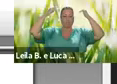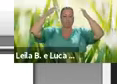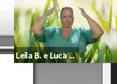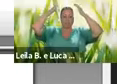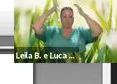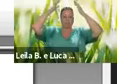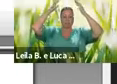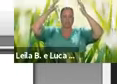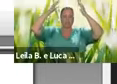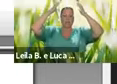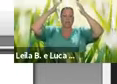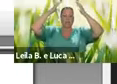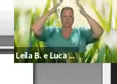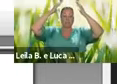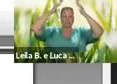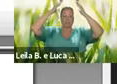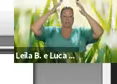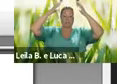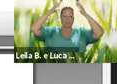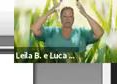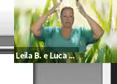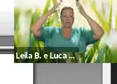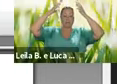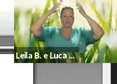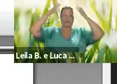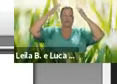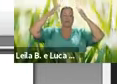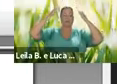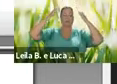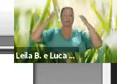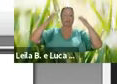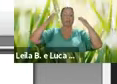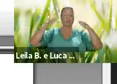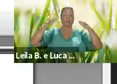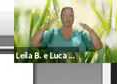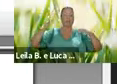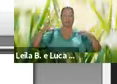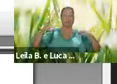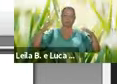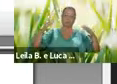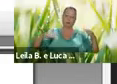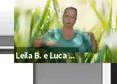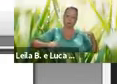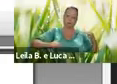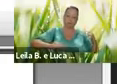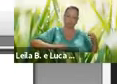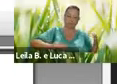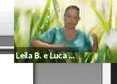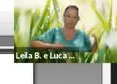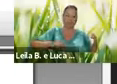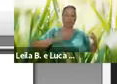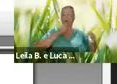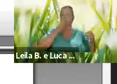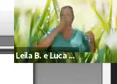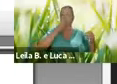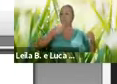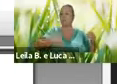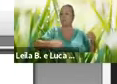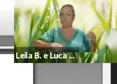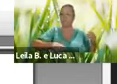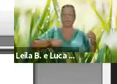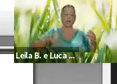viene processato, e processando arriva a noi nelle varie forme, o psicografia,